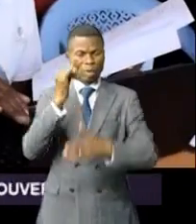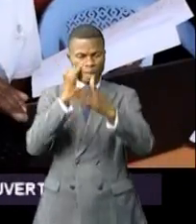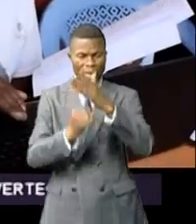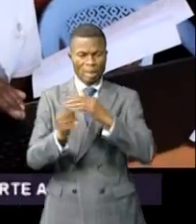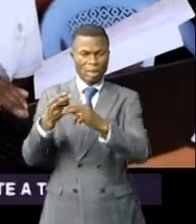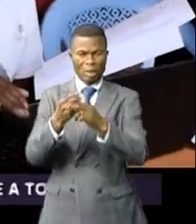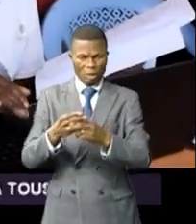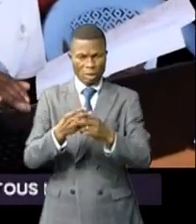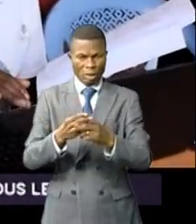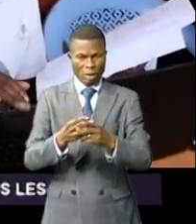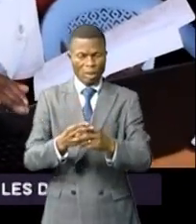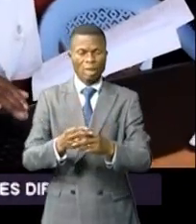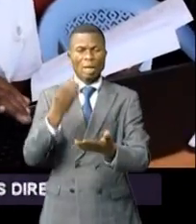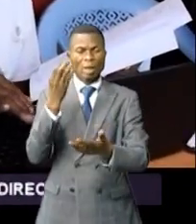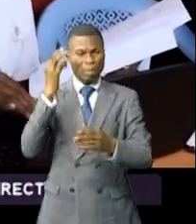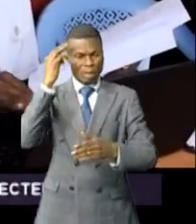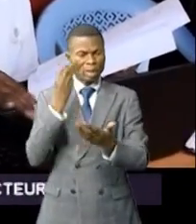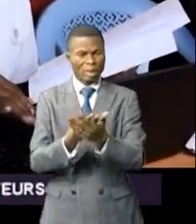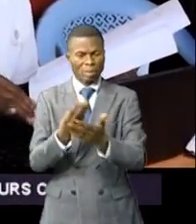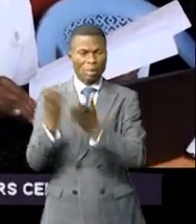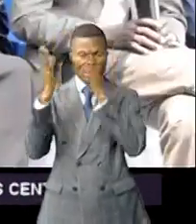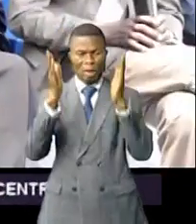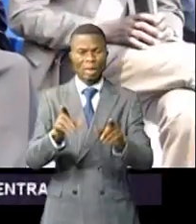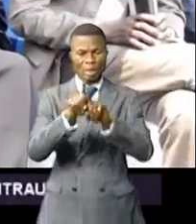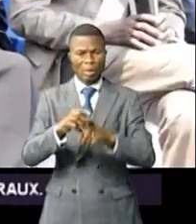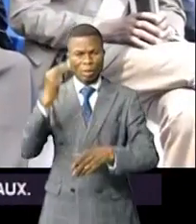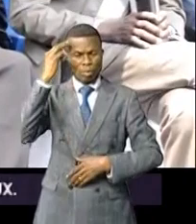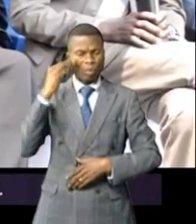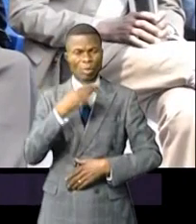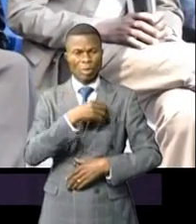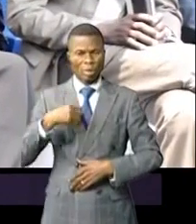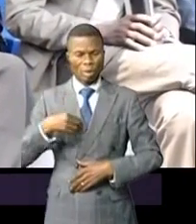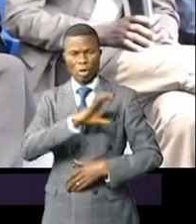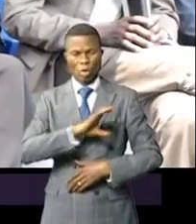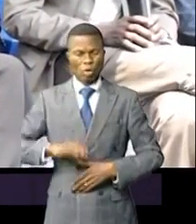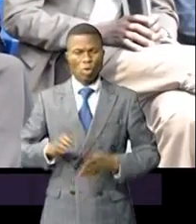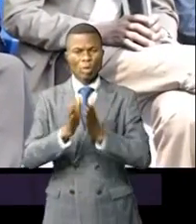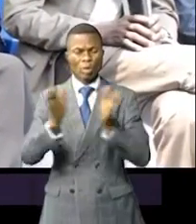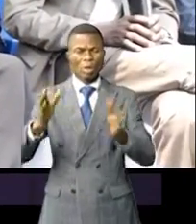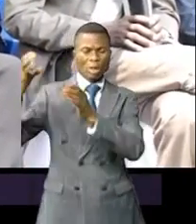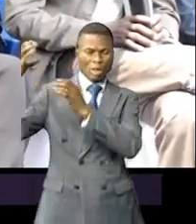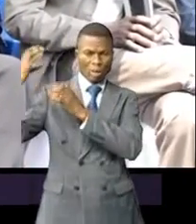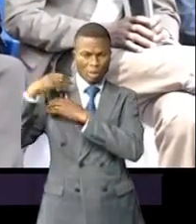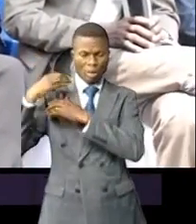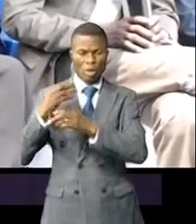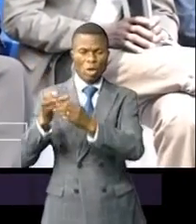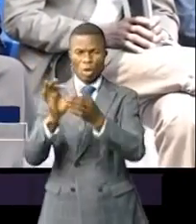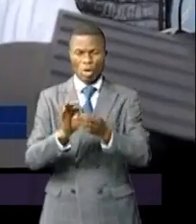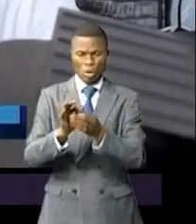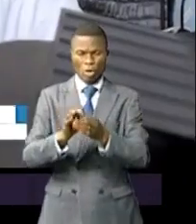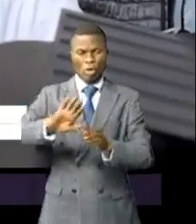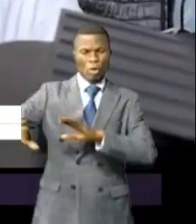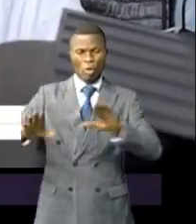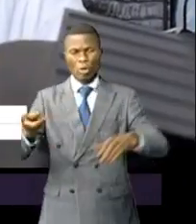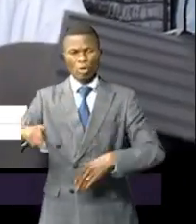et Sécurité, celui du budget, du transport, sans oublier Madame la commissaire générale en charge de la coopération